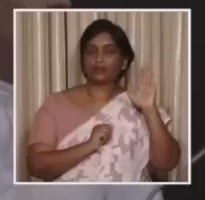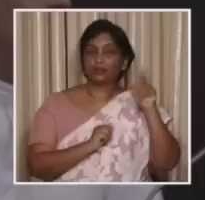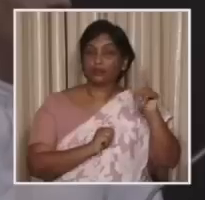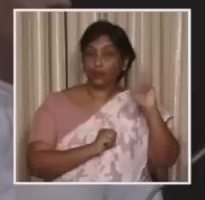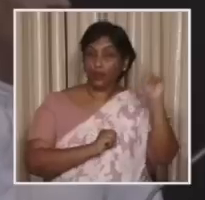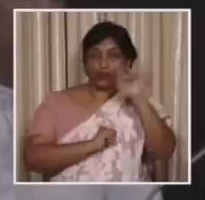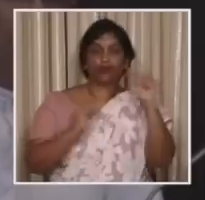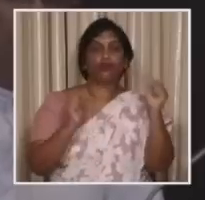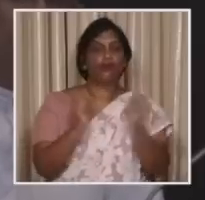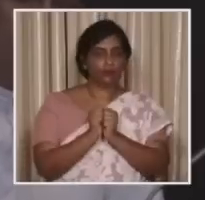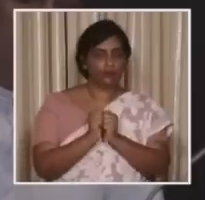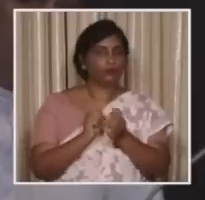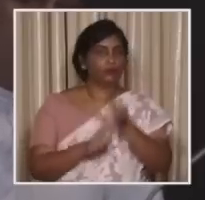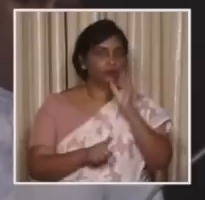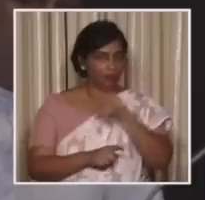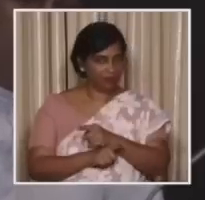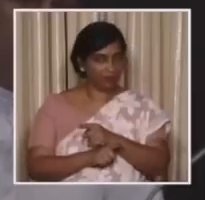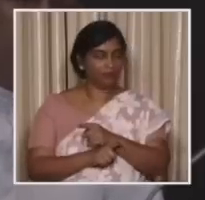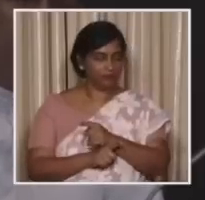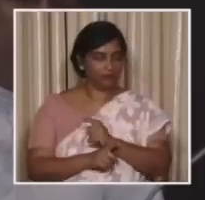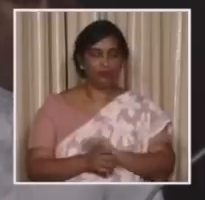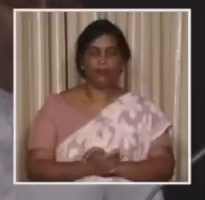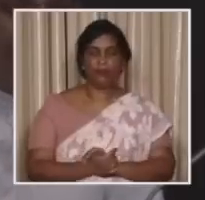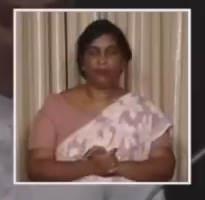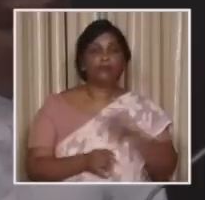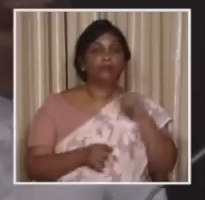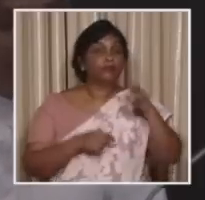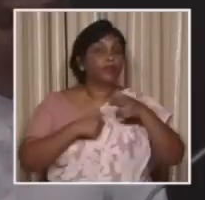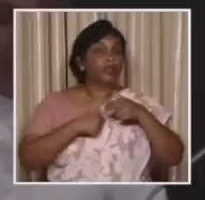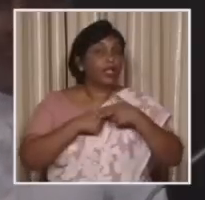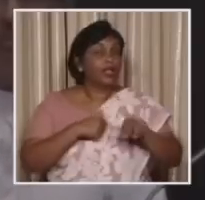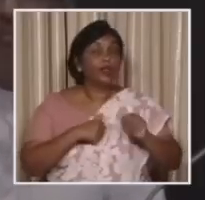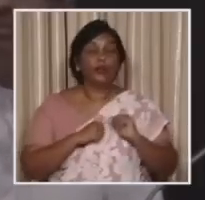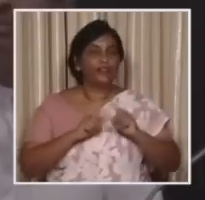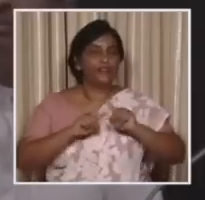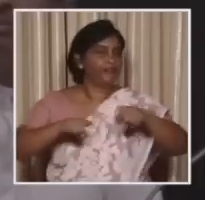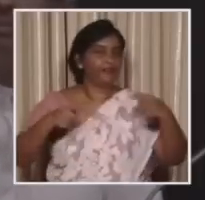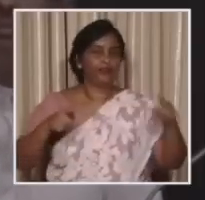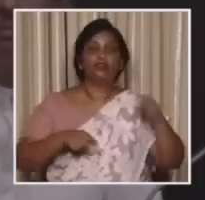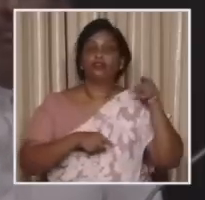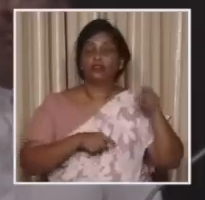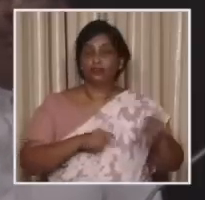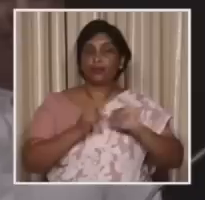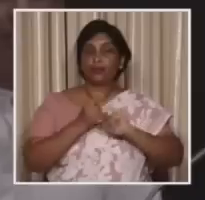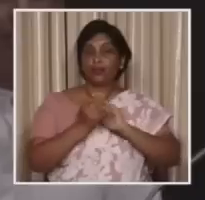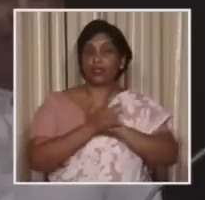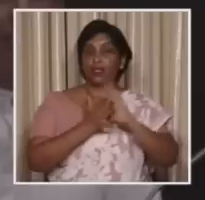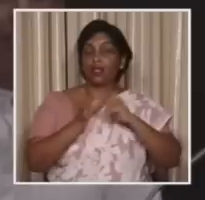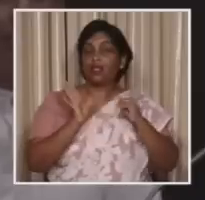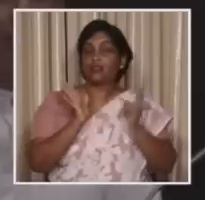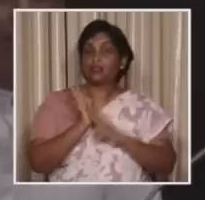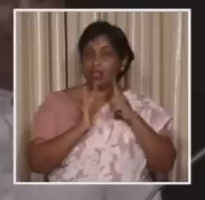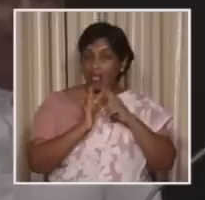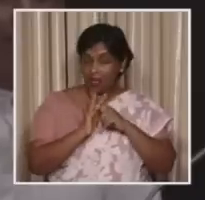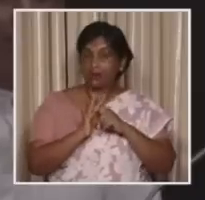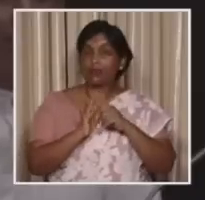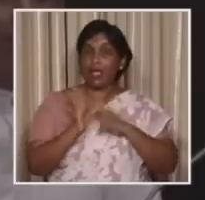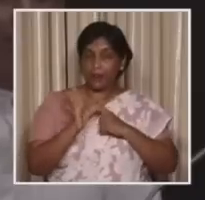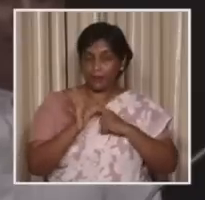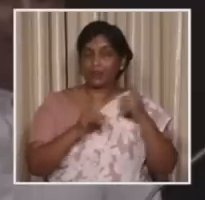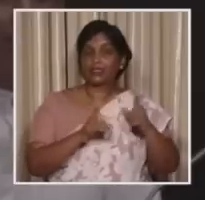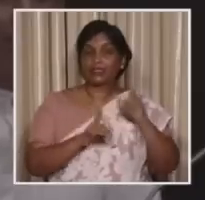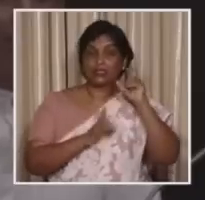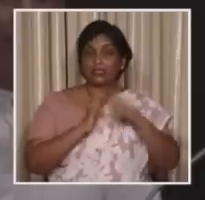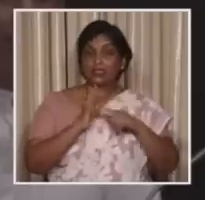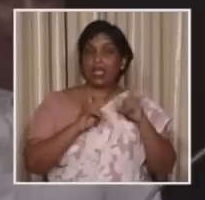ප්‍රථම රාජකාරිය මේ ජනාධිපතිවරයාගේ හිටපු ජනාධිපතිවරයාගේ. ඒකට හේතුව වෙන මොකුත් නෙමෙයි මේ සානි අබේසේකර අතුරු CID